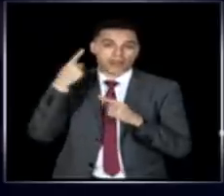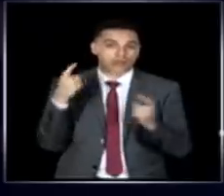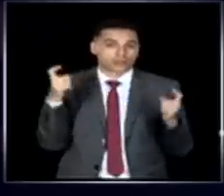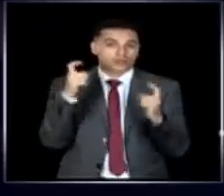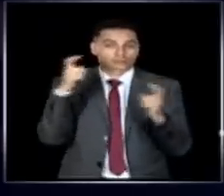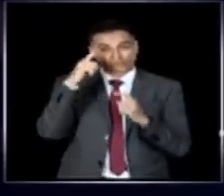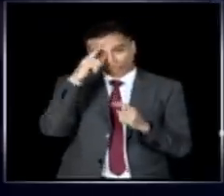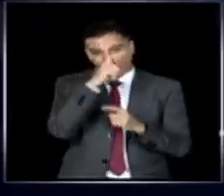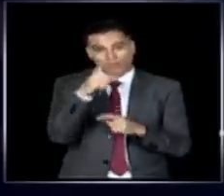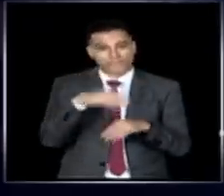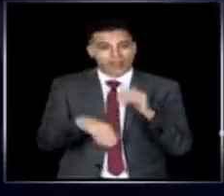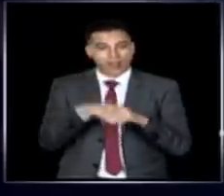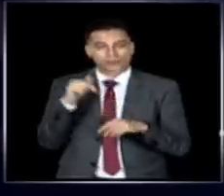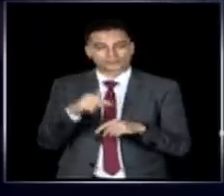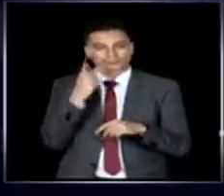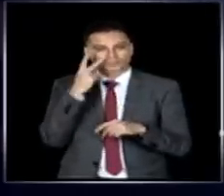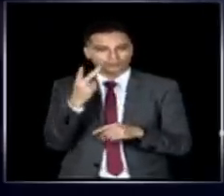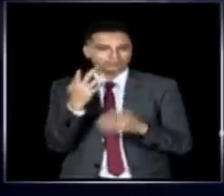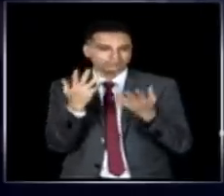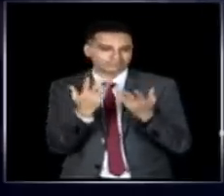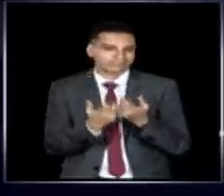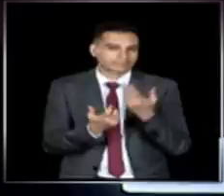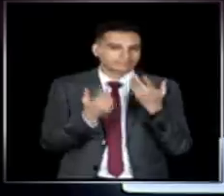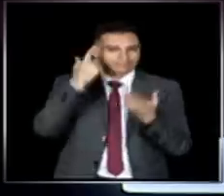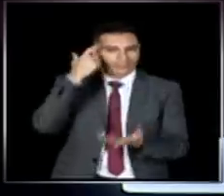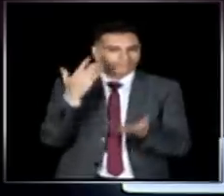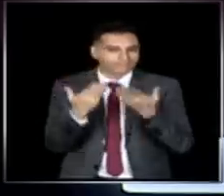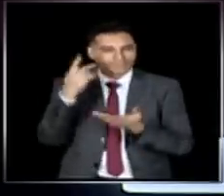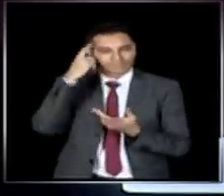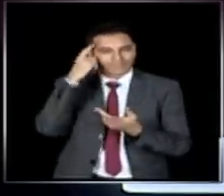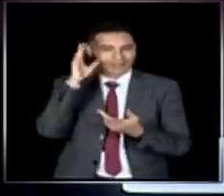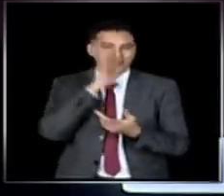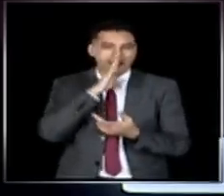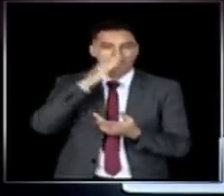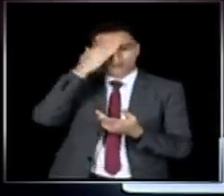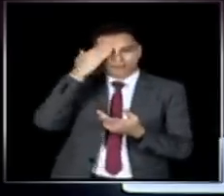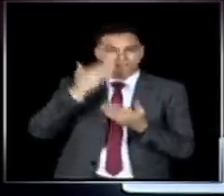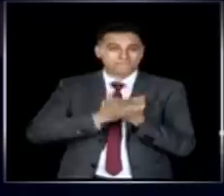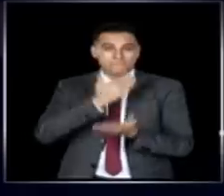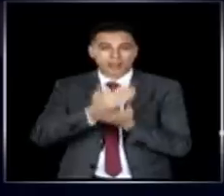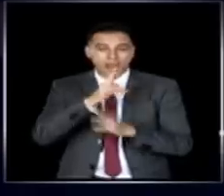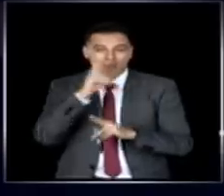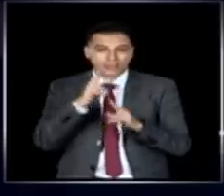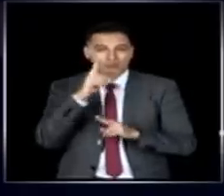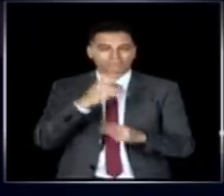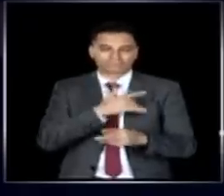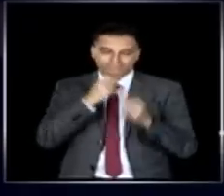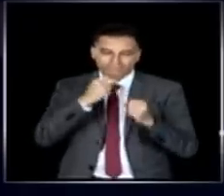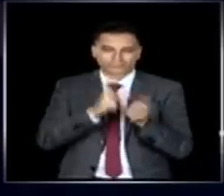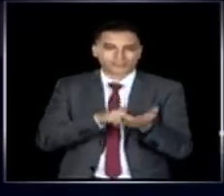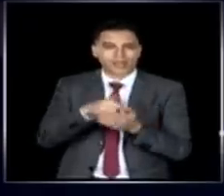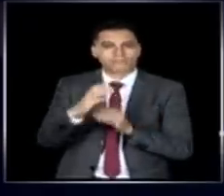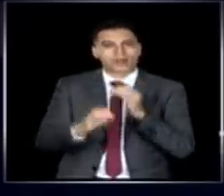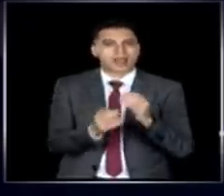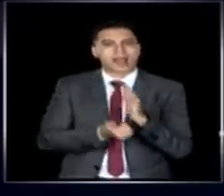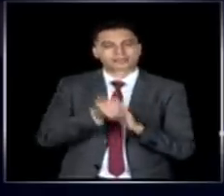جاية تعرف تتعامل مع الأسئلة والإجابات بشكل أفضل،